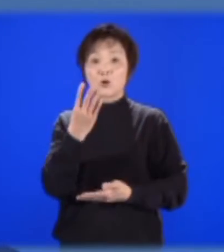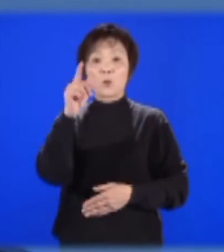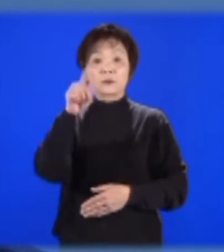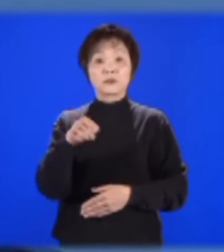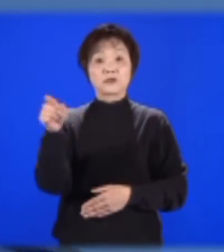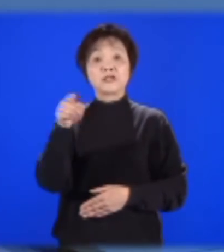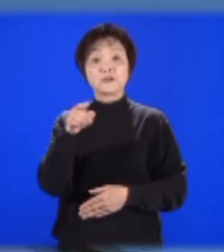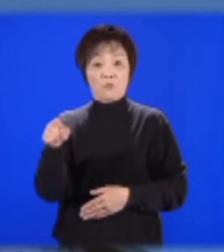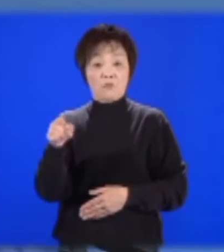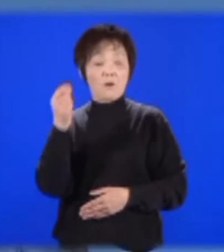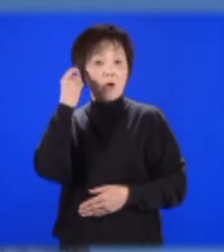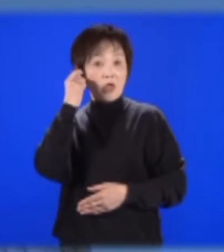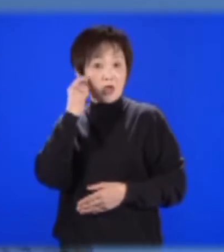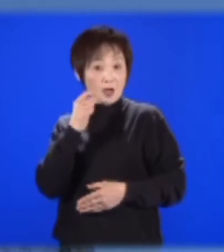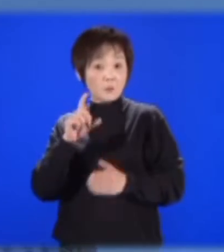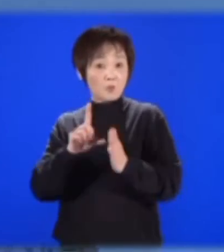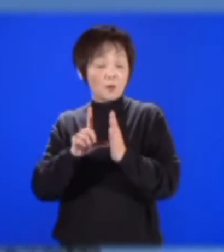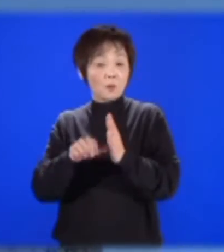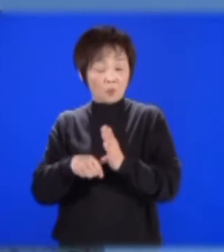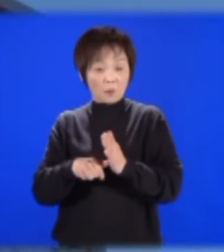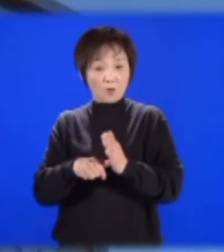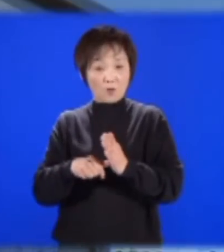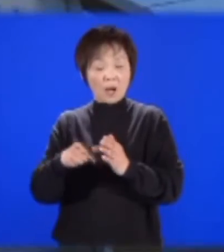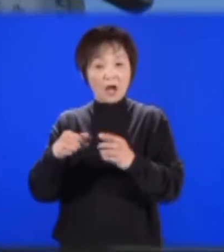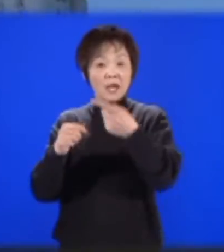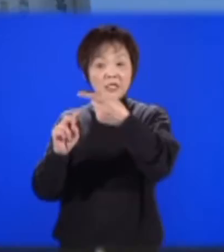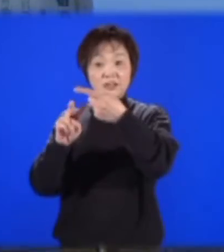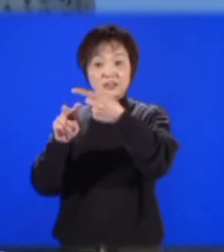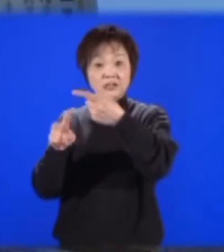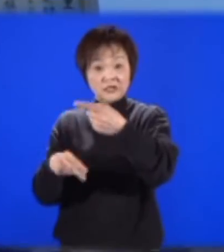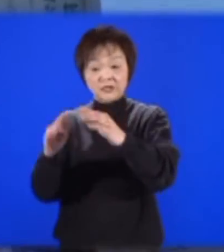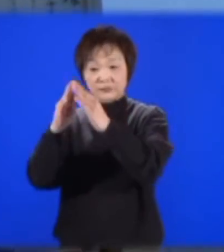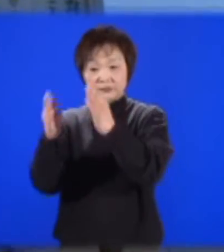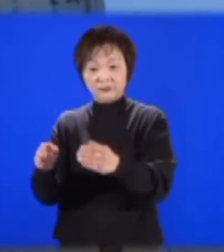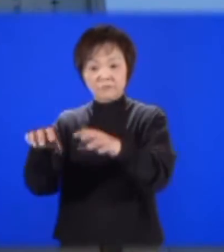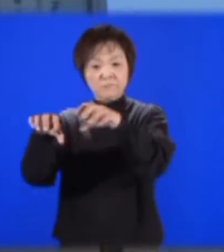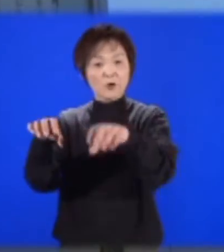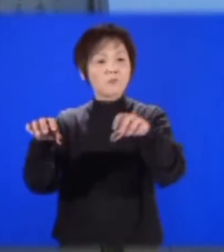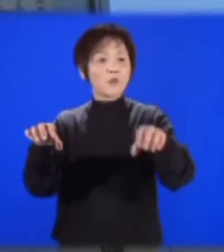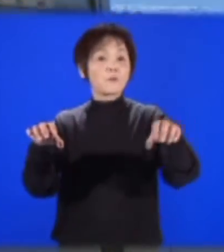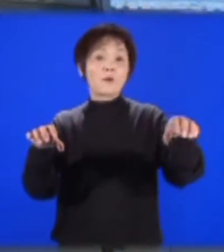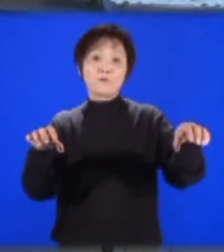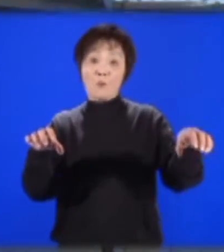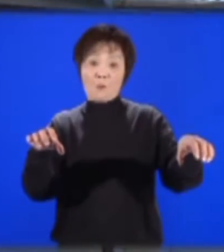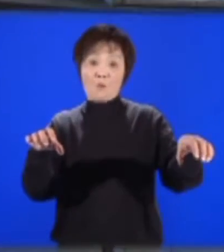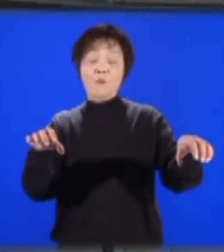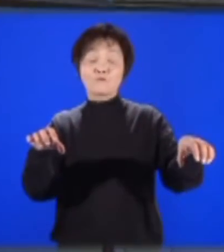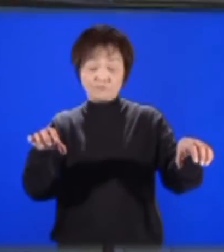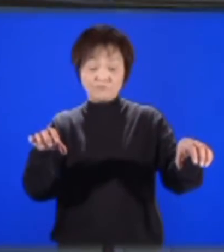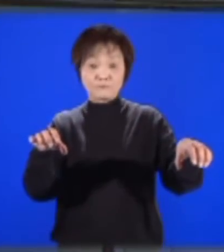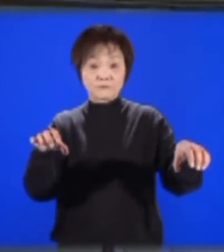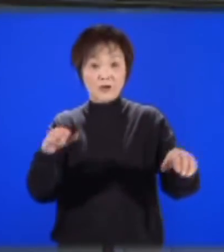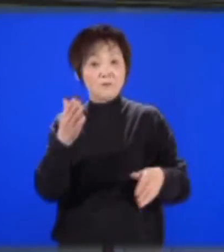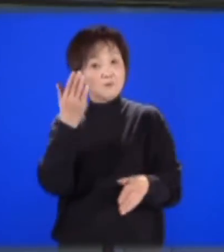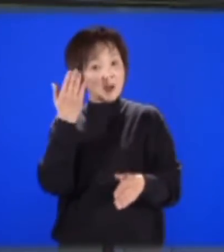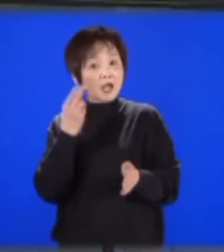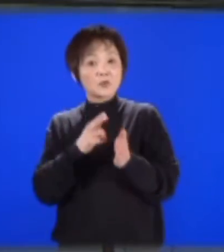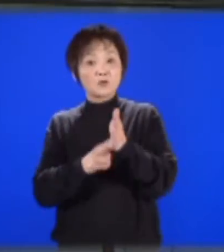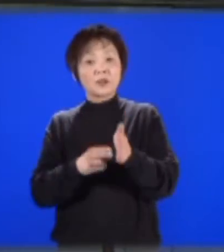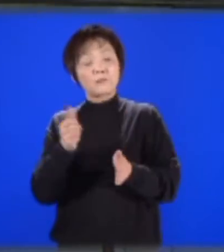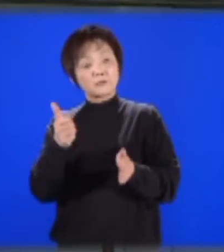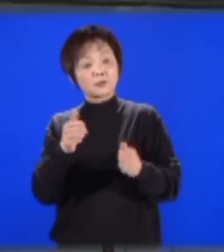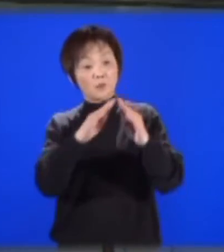代街道に沿って一里ごとに作られました。一里塚を目安に当時の人たちは旅をしていたん